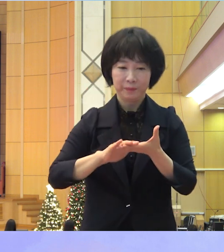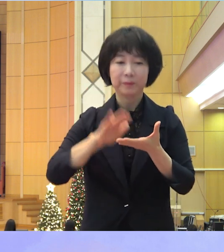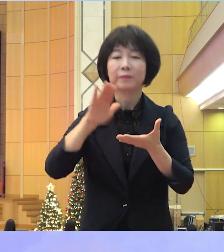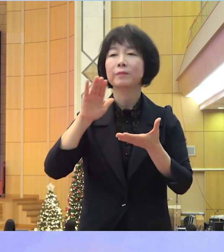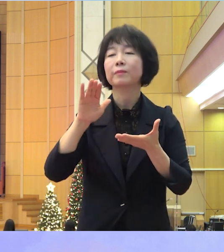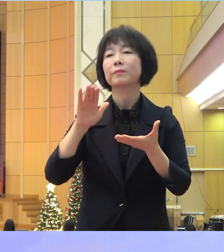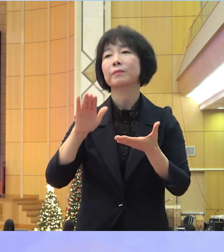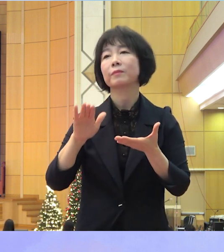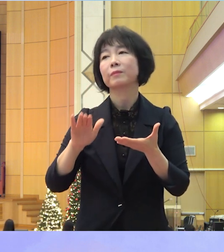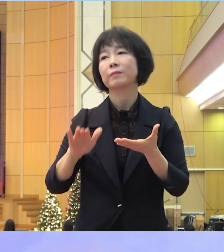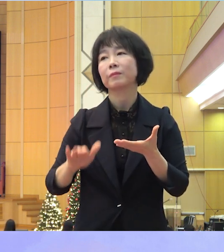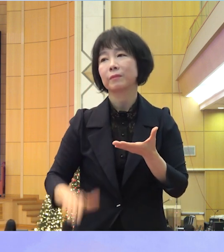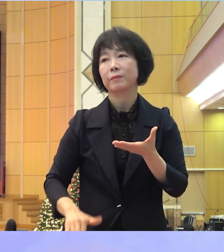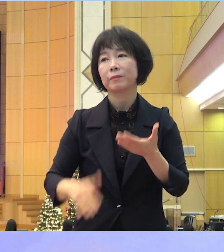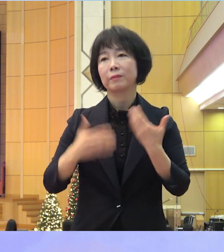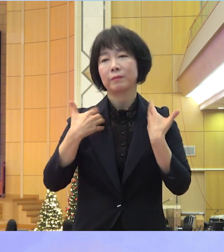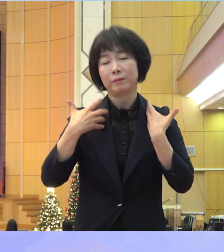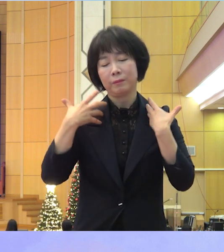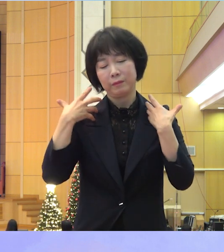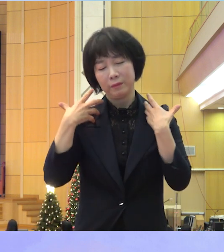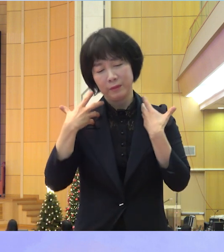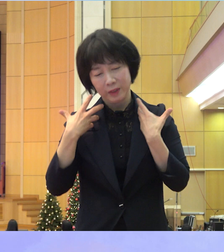옵니다.